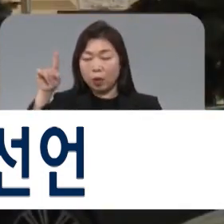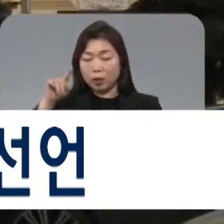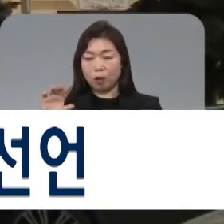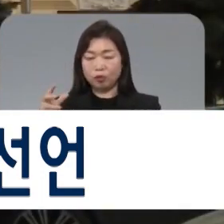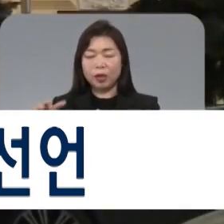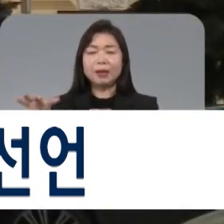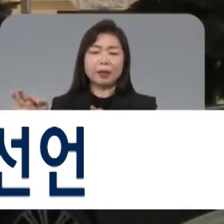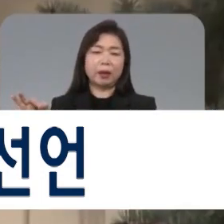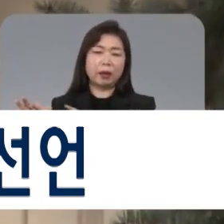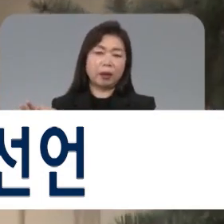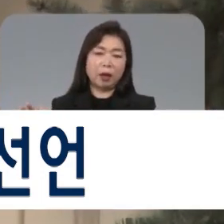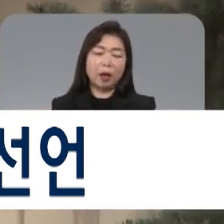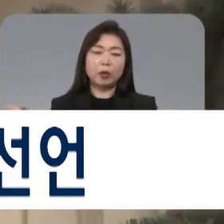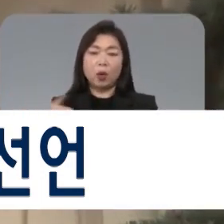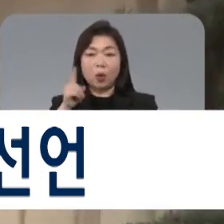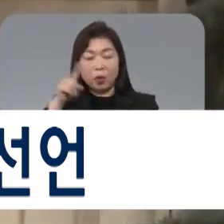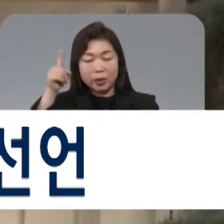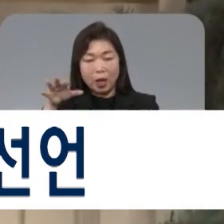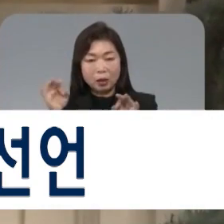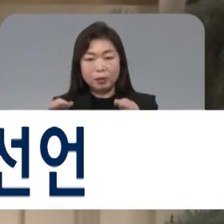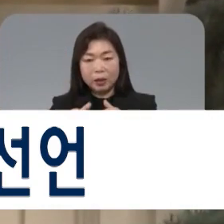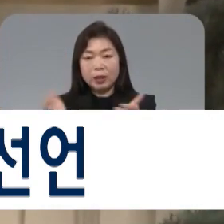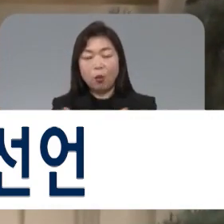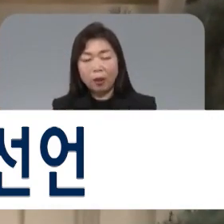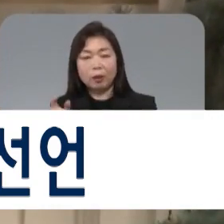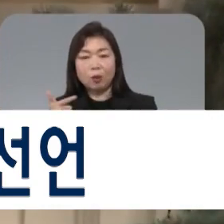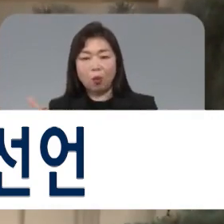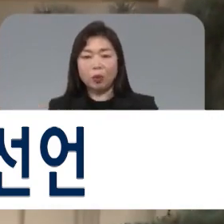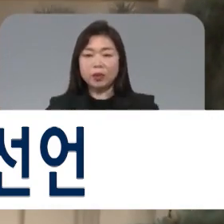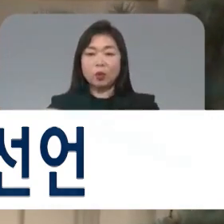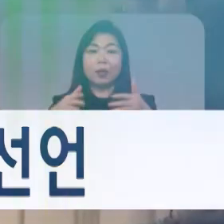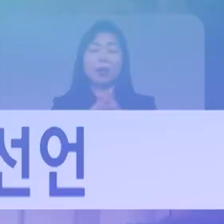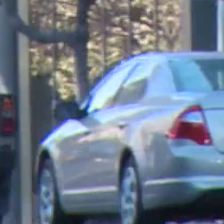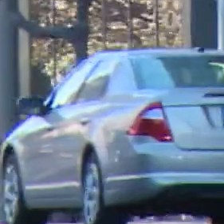그러면서도 여전히 외교적인 해결 방법이 남아있다고 밝혔습니다.